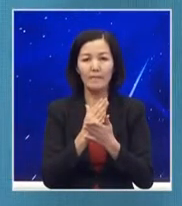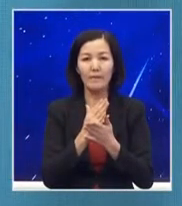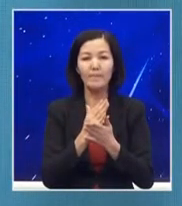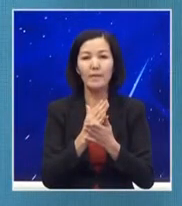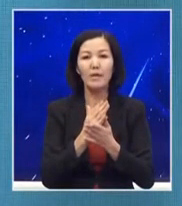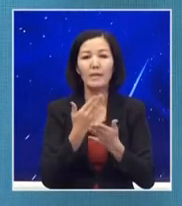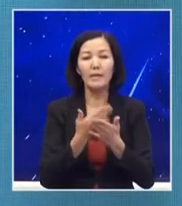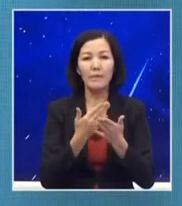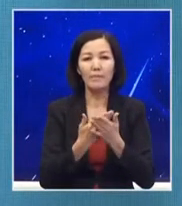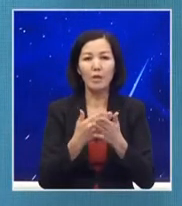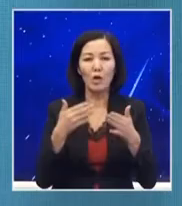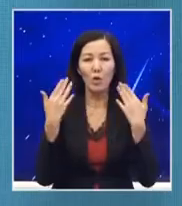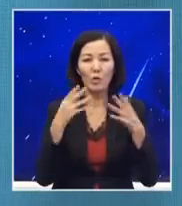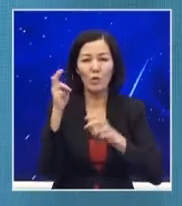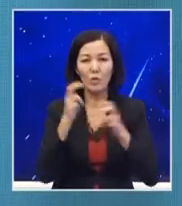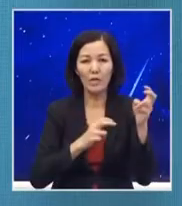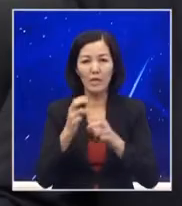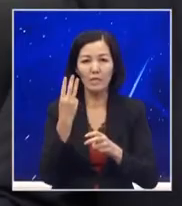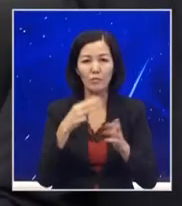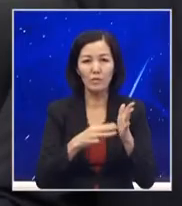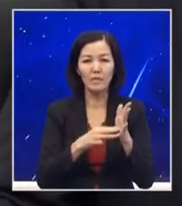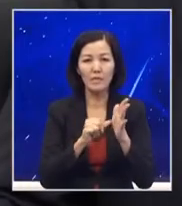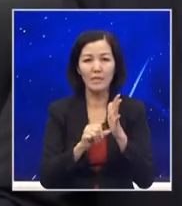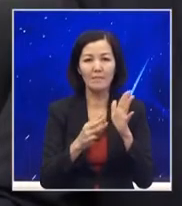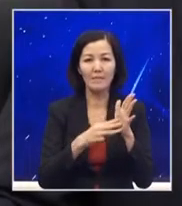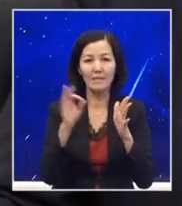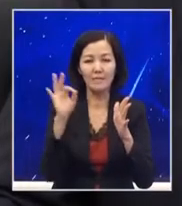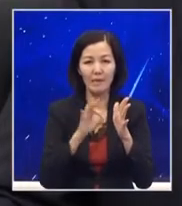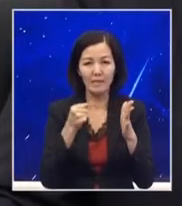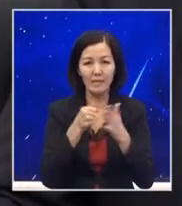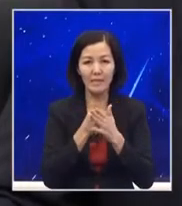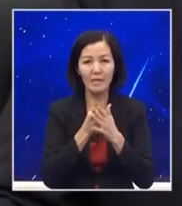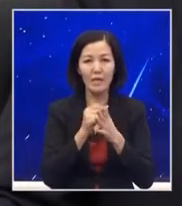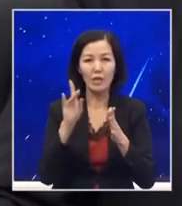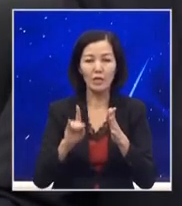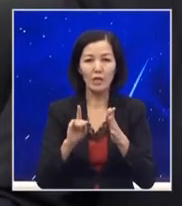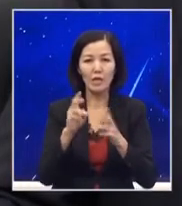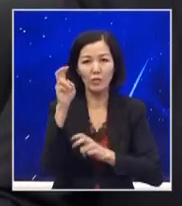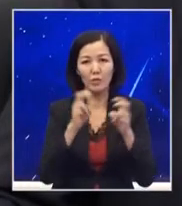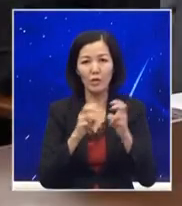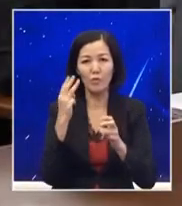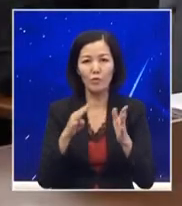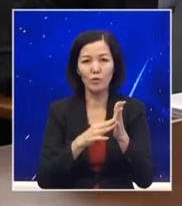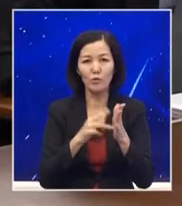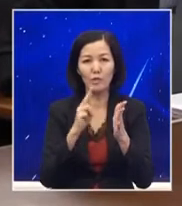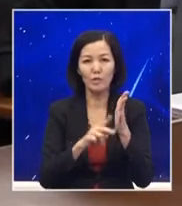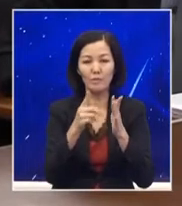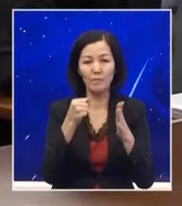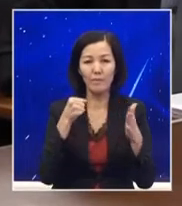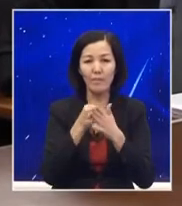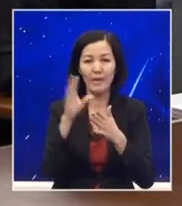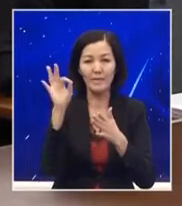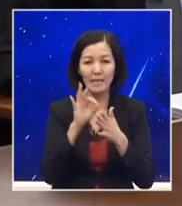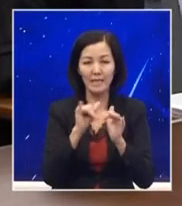бар. Олар жеңіл өнеркәсіп 38-ден 68%-ға дейін, жиһаз өнеркәсібі 39-дан 71%-ға дейін